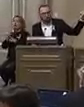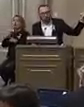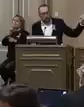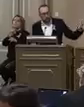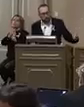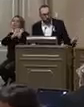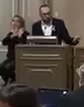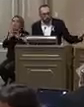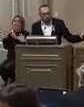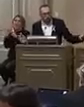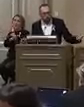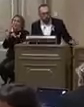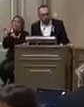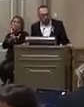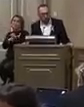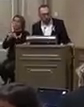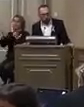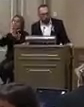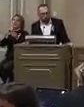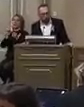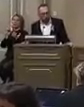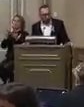očito glomazni otpad, znači, jer ne znaš šta bi odlagalo.